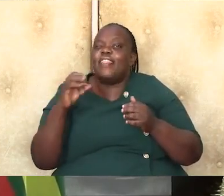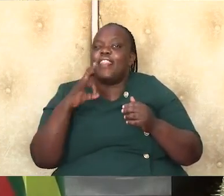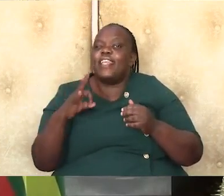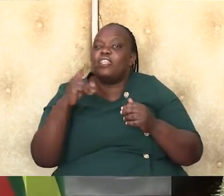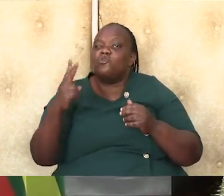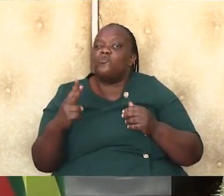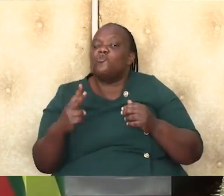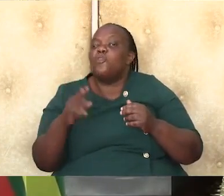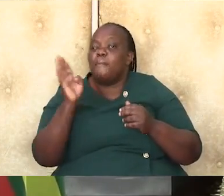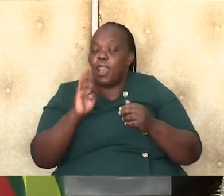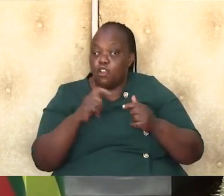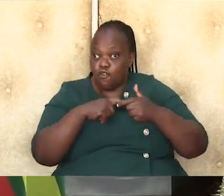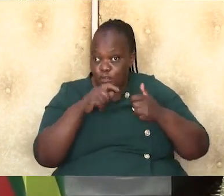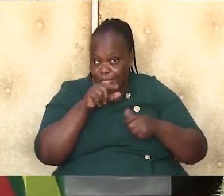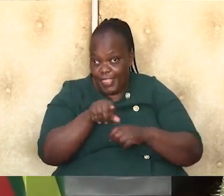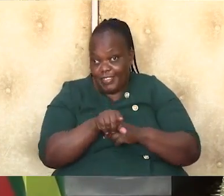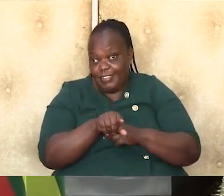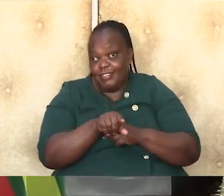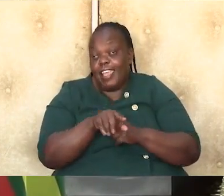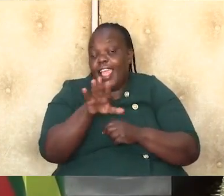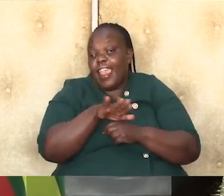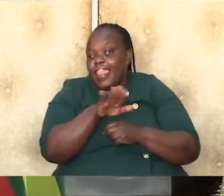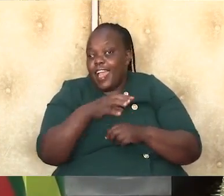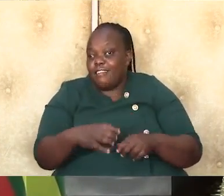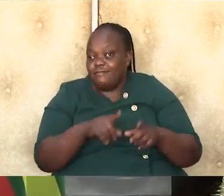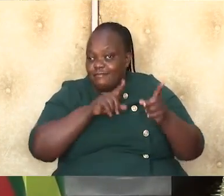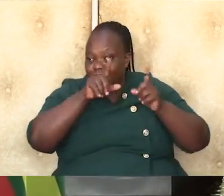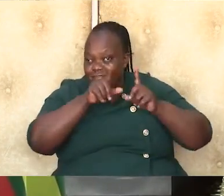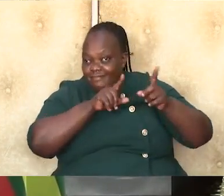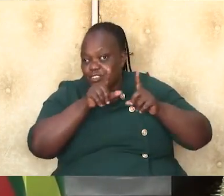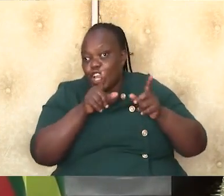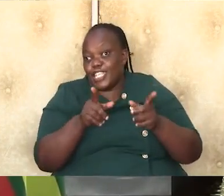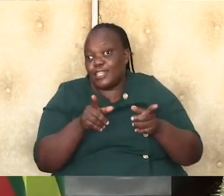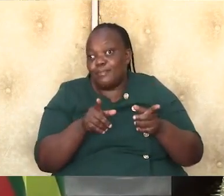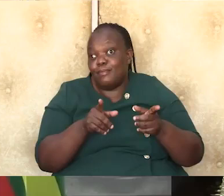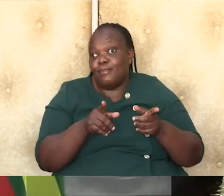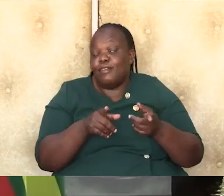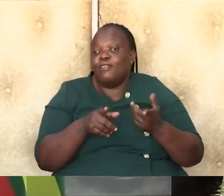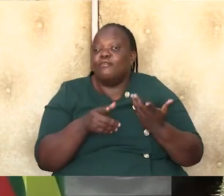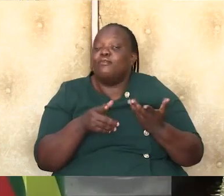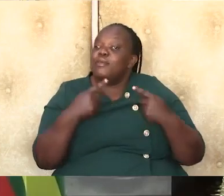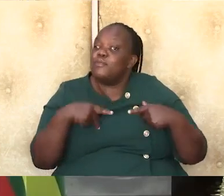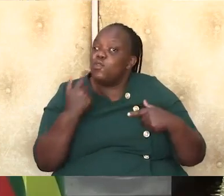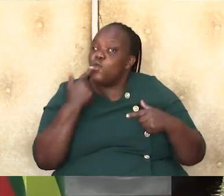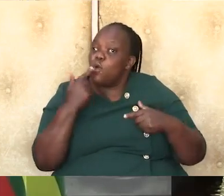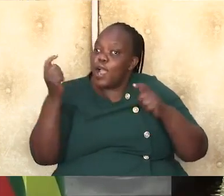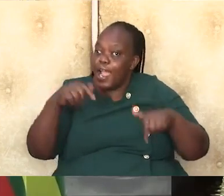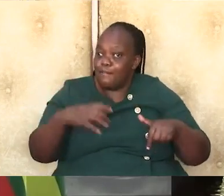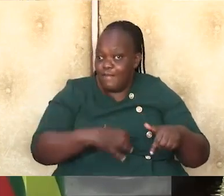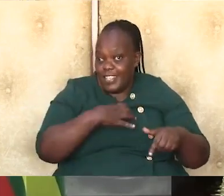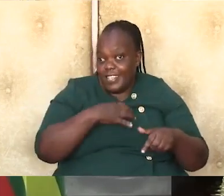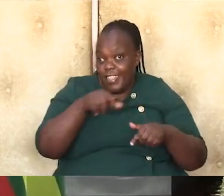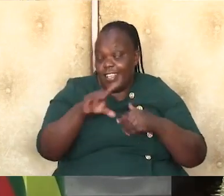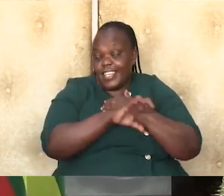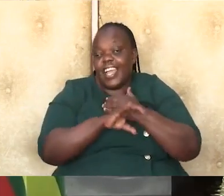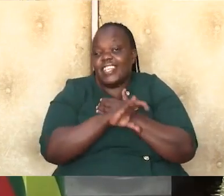453.2 kutokana na sekta hii ya utalii. Na wale watu ambao wameweza kuja kuzulu nchi yetu